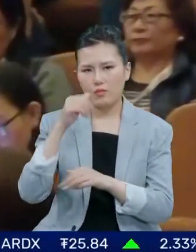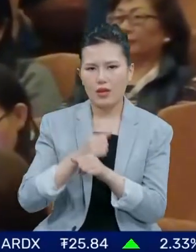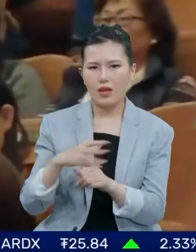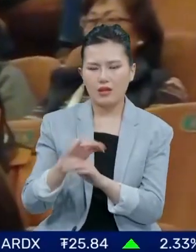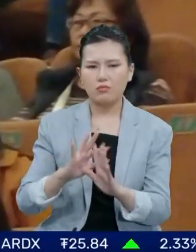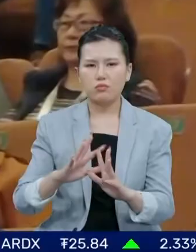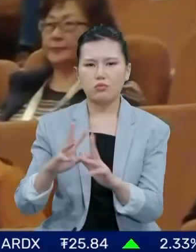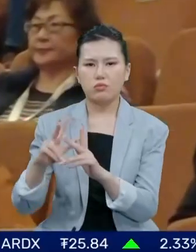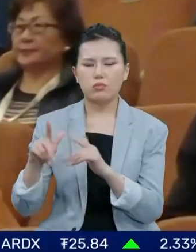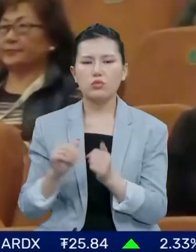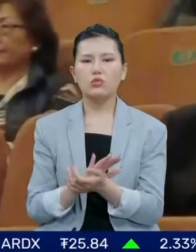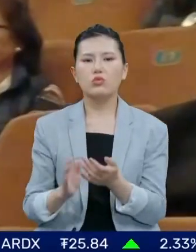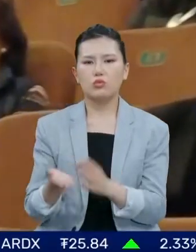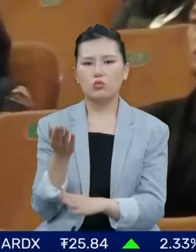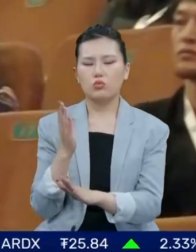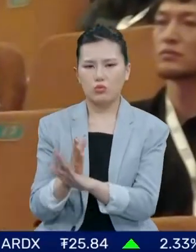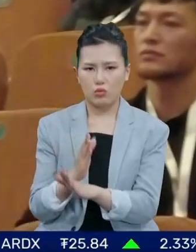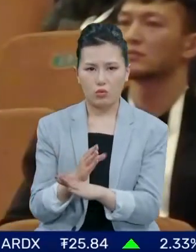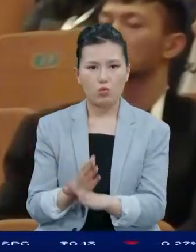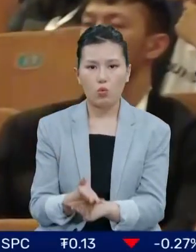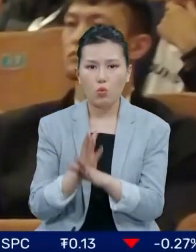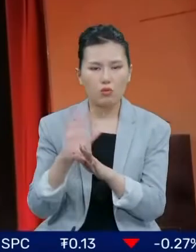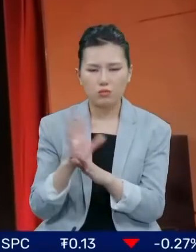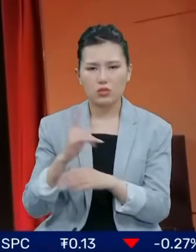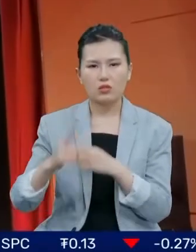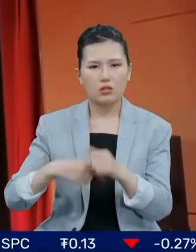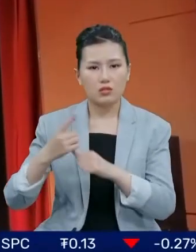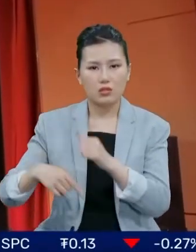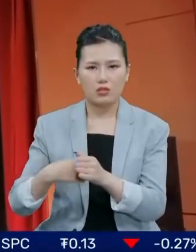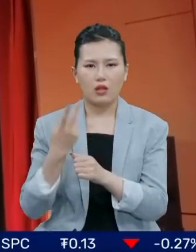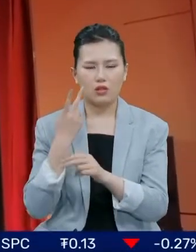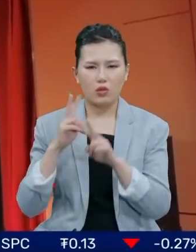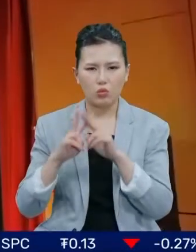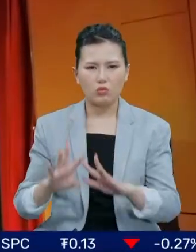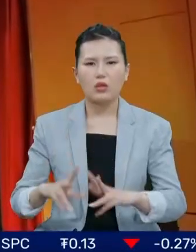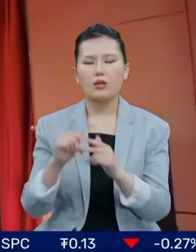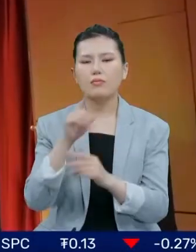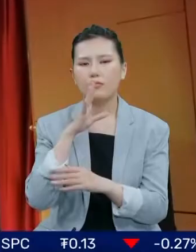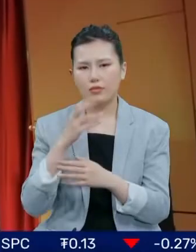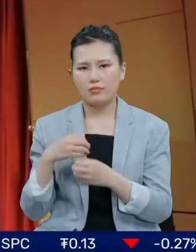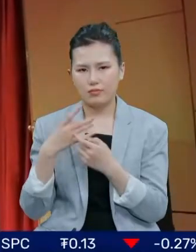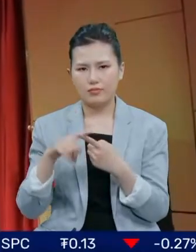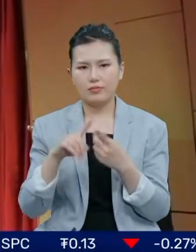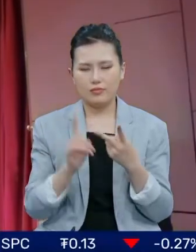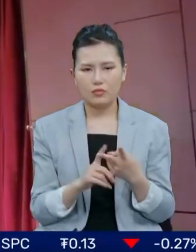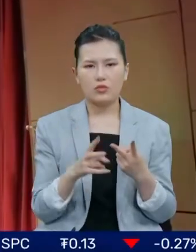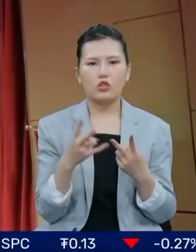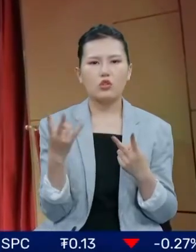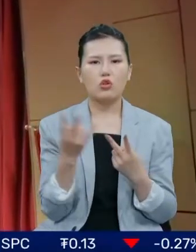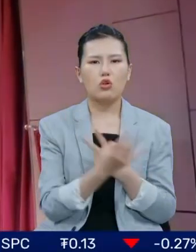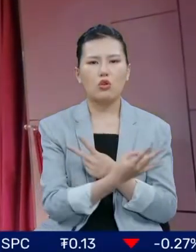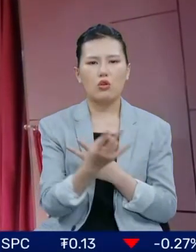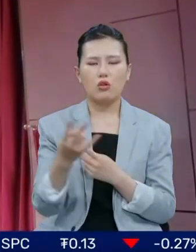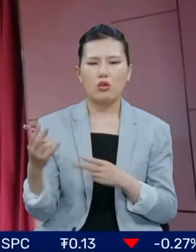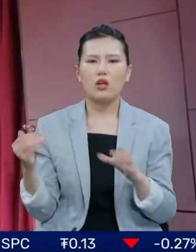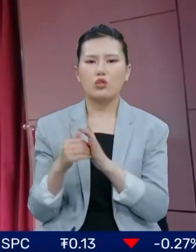Мөн дараа дараагийн жилдээ ч эрүүл мэндийн салбараа өргөжүүлэхээр ажиллах болно гэж мэдгдлээ. Дараагийнх нь ногоон эрдэнэт хөтөлбөр байгаа. Энэхүү хөтөлбөрийн